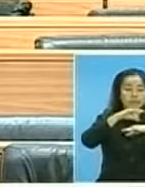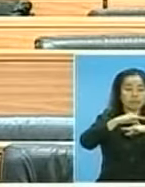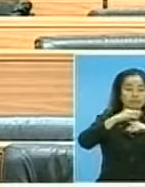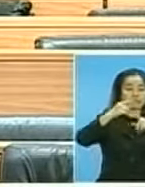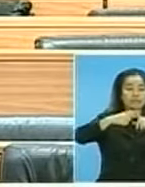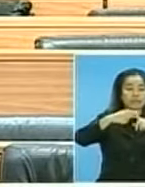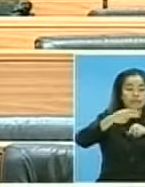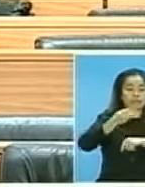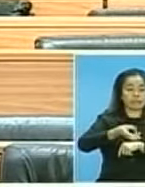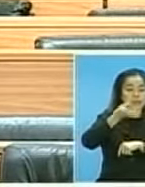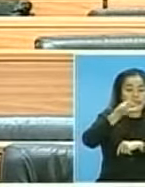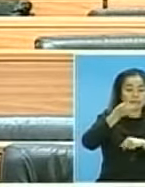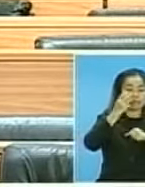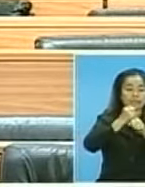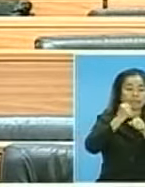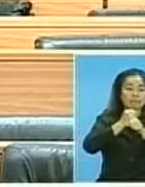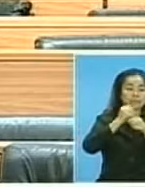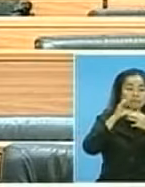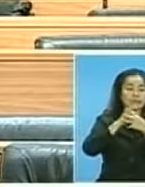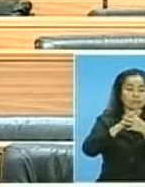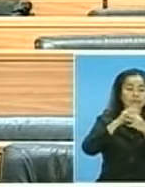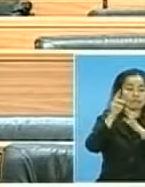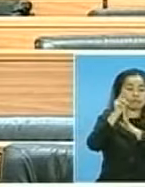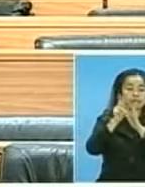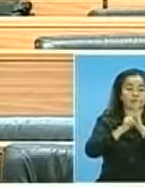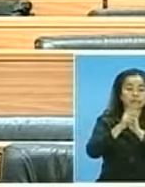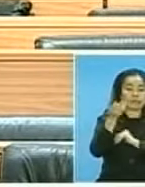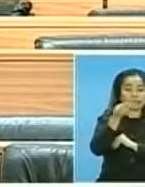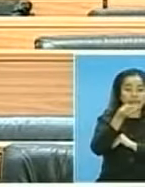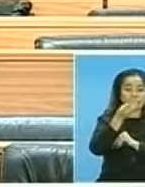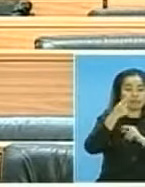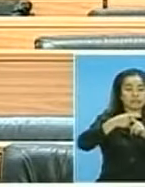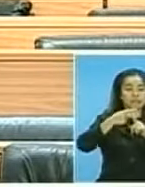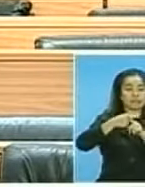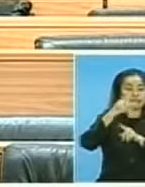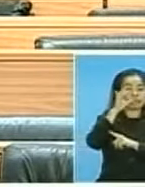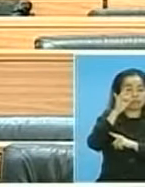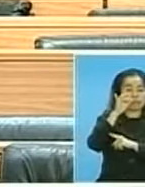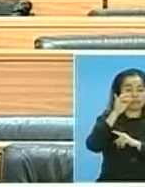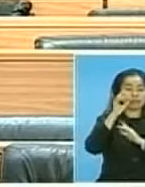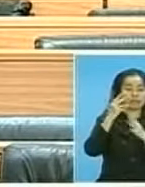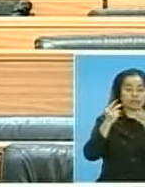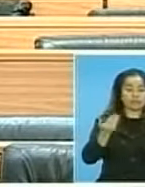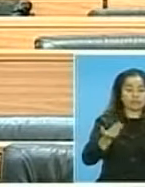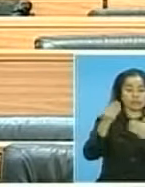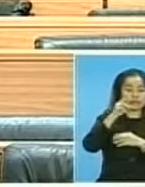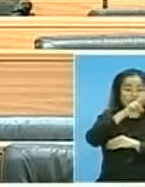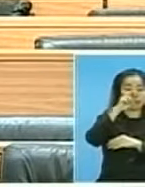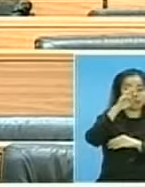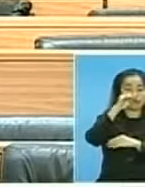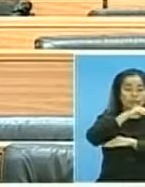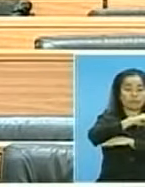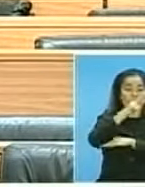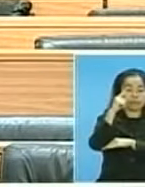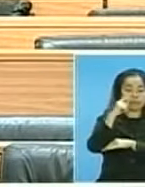หน้าที่ที่มีภารกิจชั่วคราวเพียง8เดือนคือ240วันตามร่